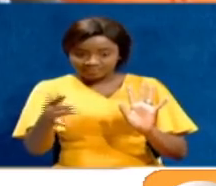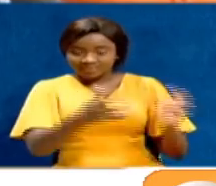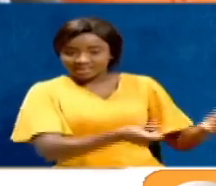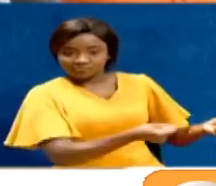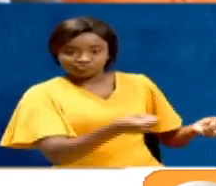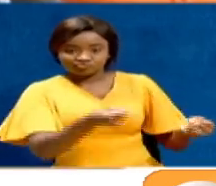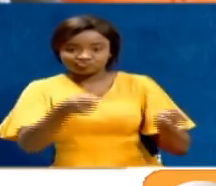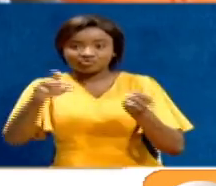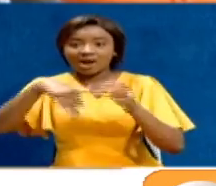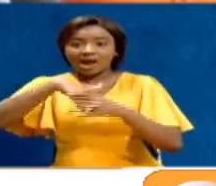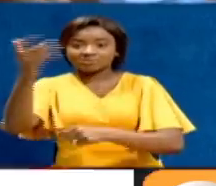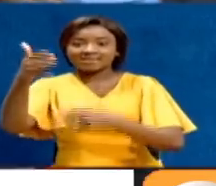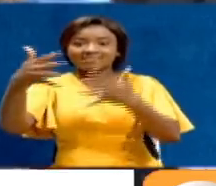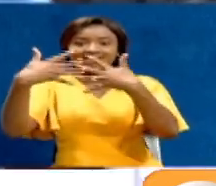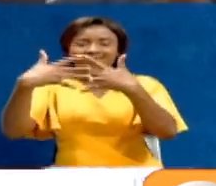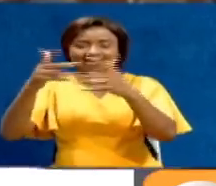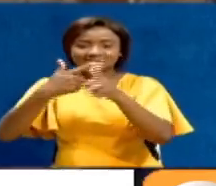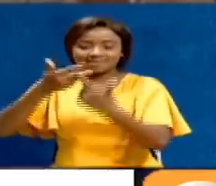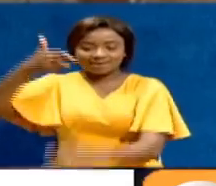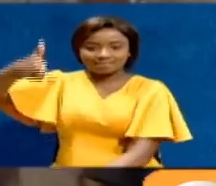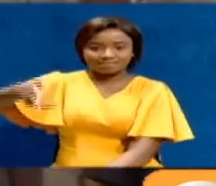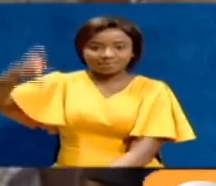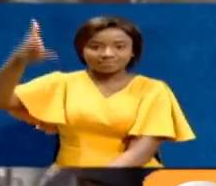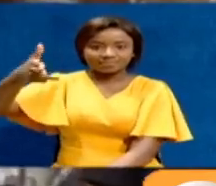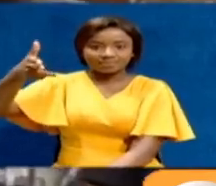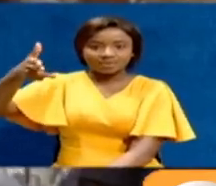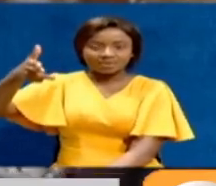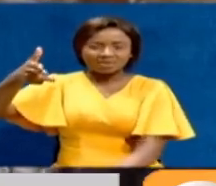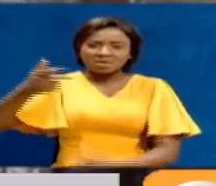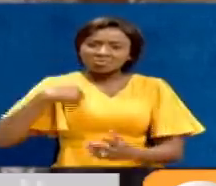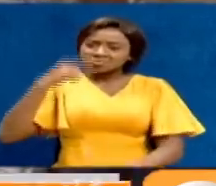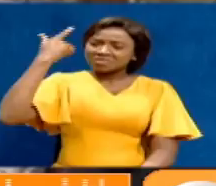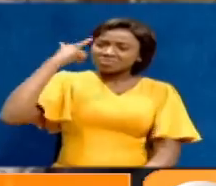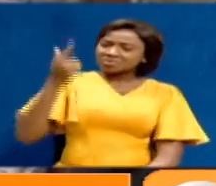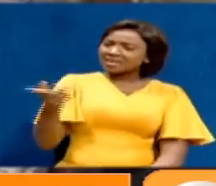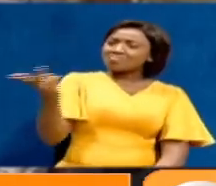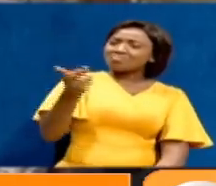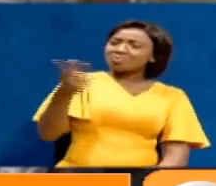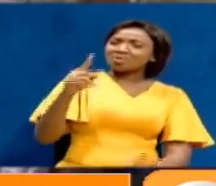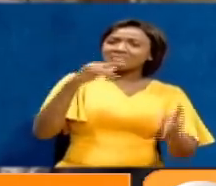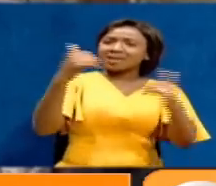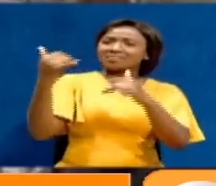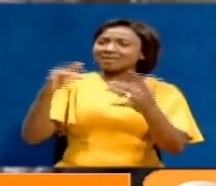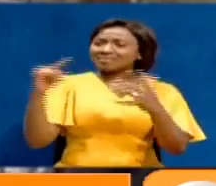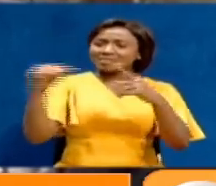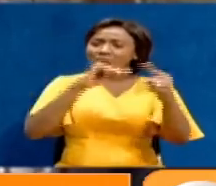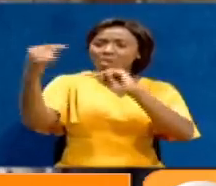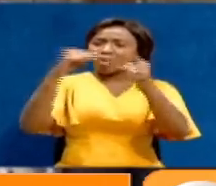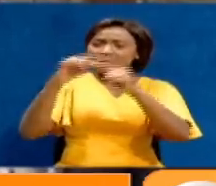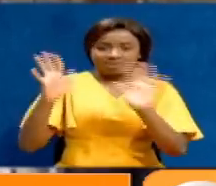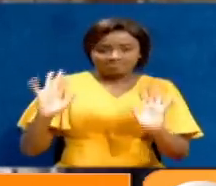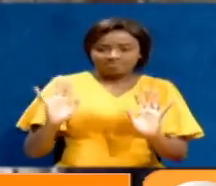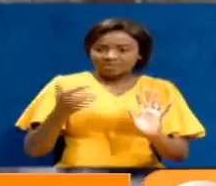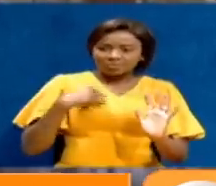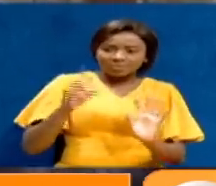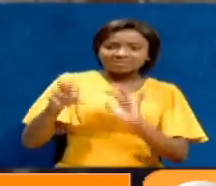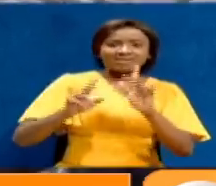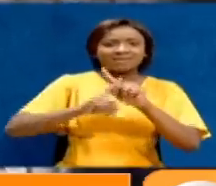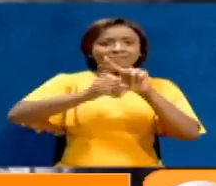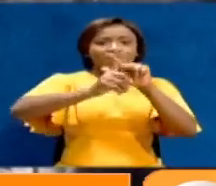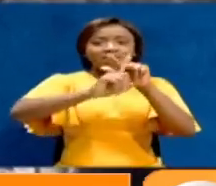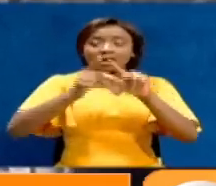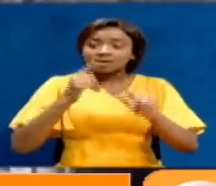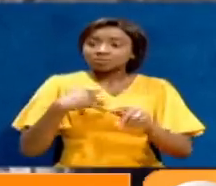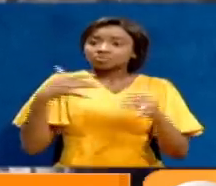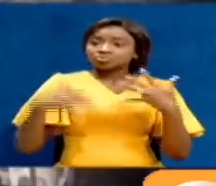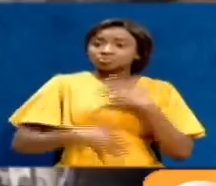akatoka naye nje ya gechi akampiga risasi. Pa jamaa karuka akaenda hapo kwa mtaro. Tukafikiri kama mchezo tu, mimi nimepiga risasi ya juu. Jamaa karuka barabara akakuja akaanguka